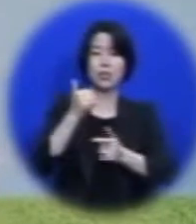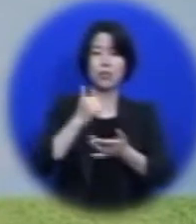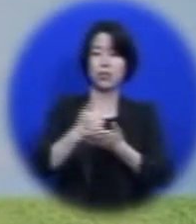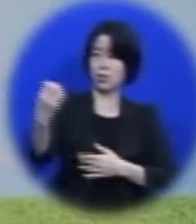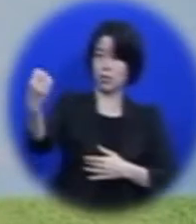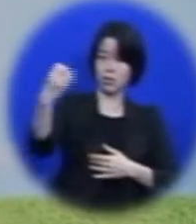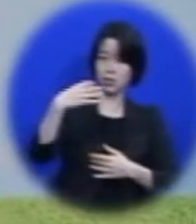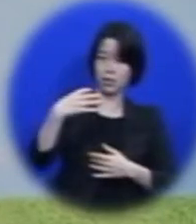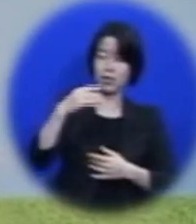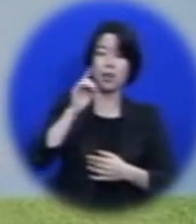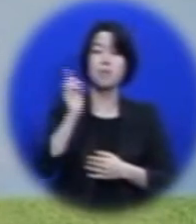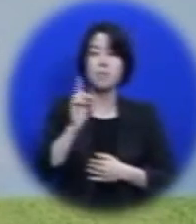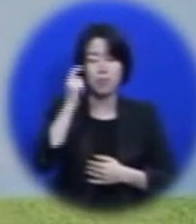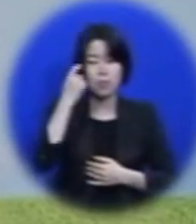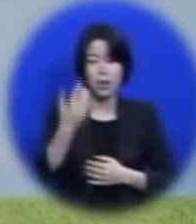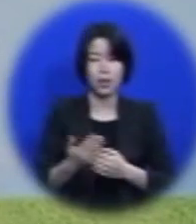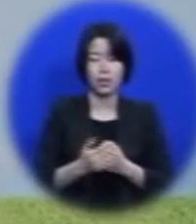뭐라고 대답하셨습니까?